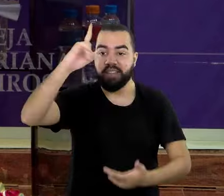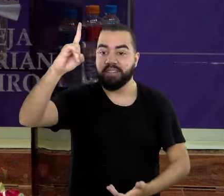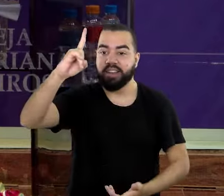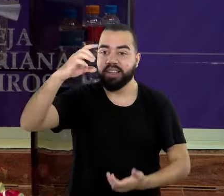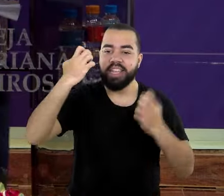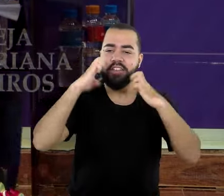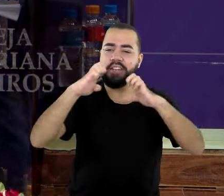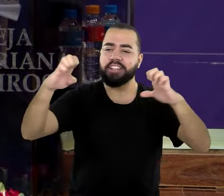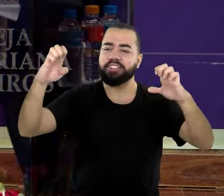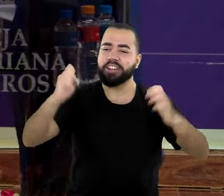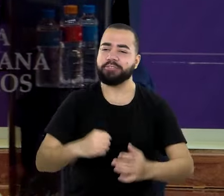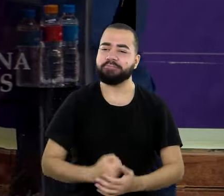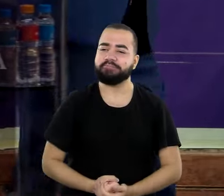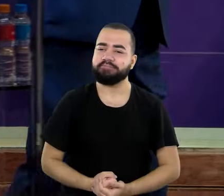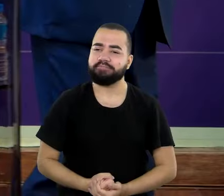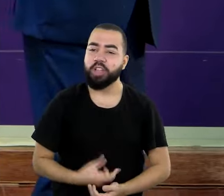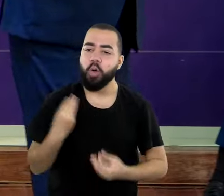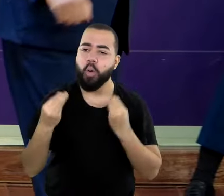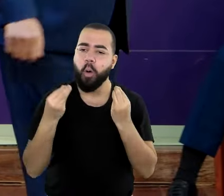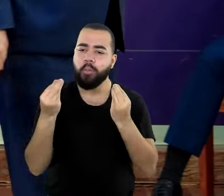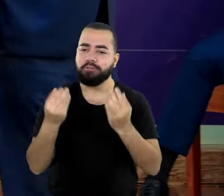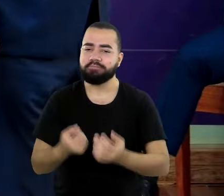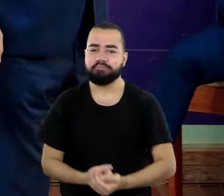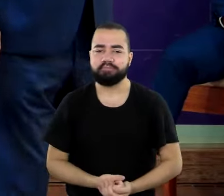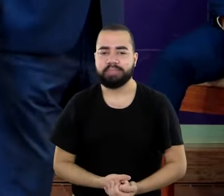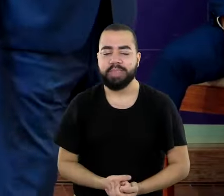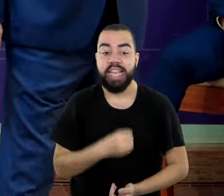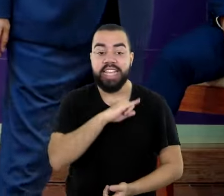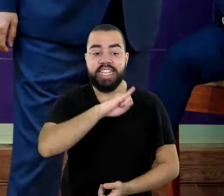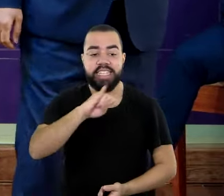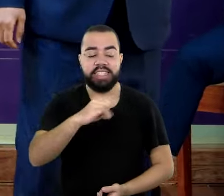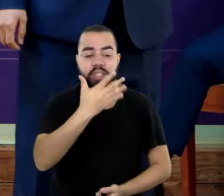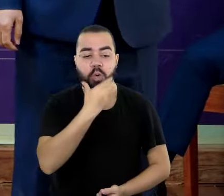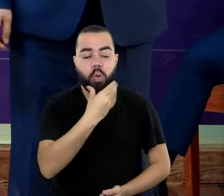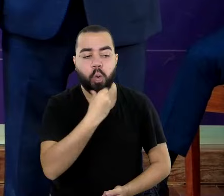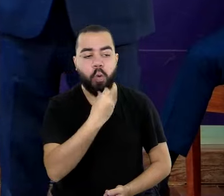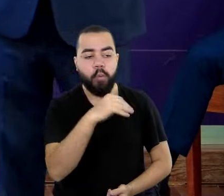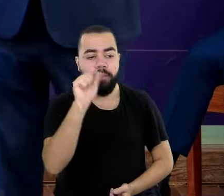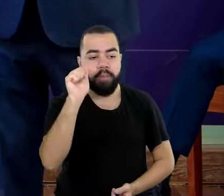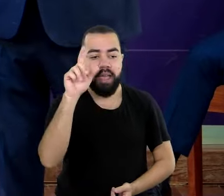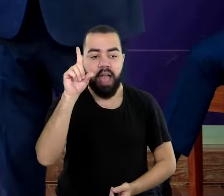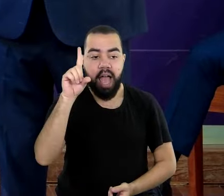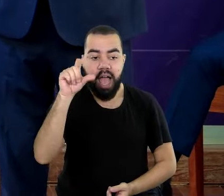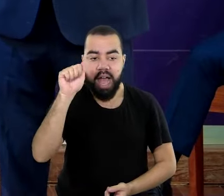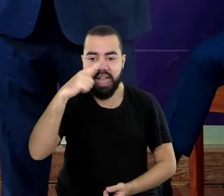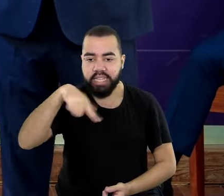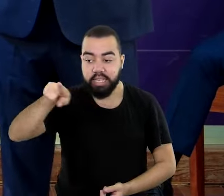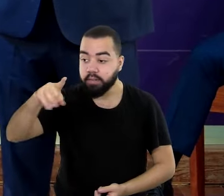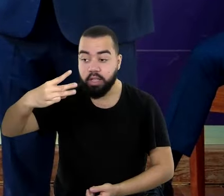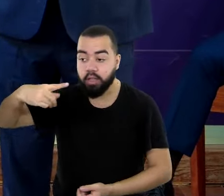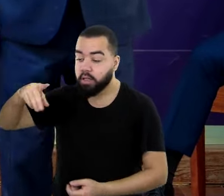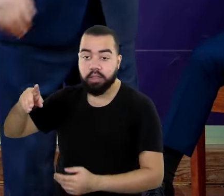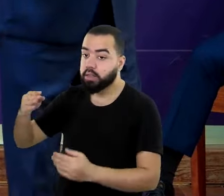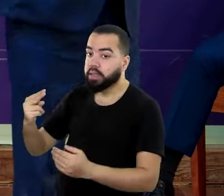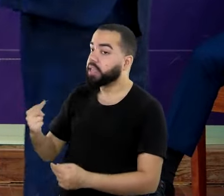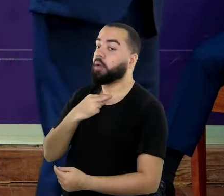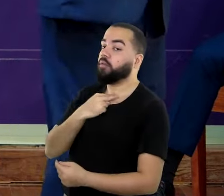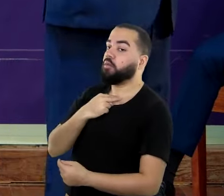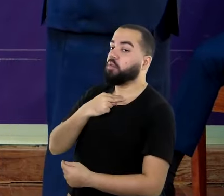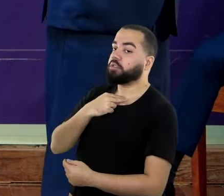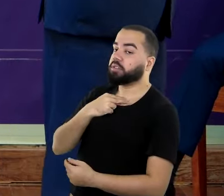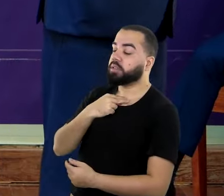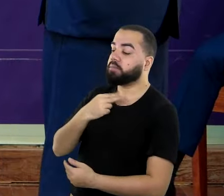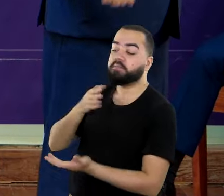그 성경 아니면 우리 교회가 어떻게 세워졌겠습니까? Se não fosse por alguém que tivesse vindo, como que a nossa igreja seria implantada? 그래서